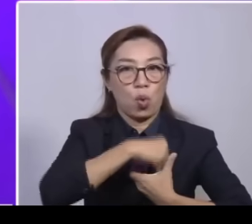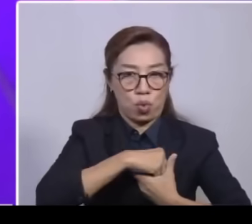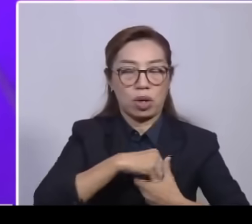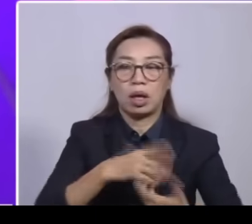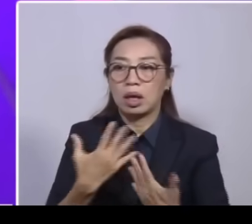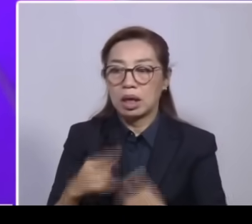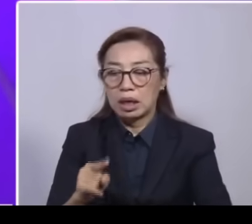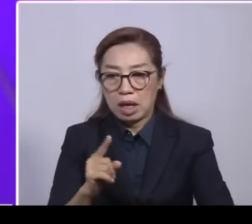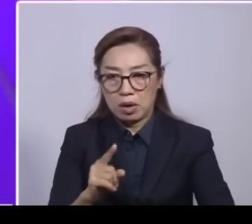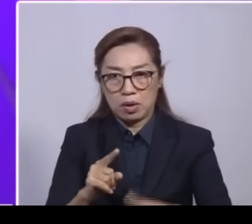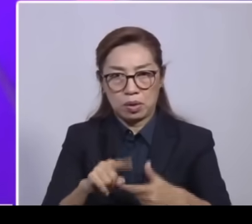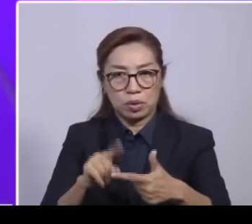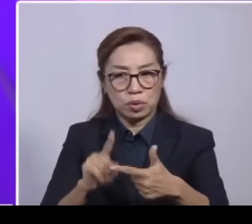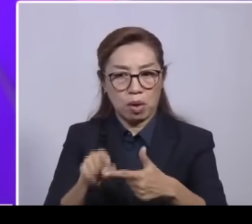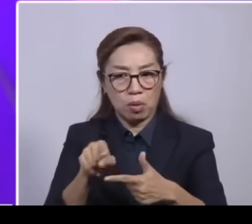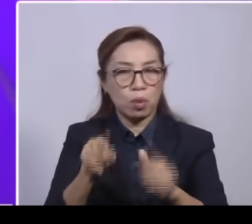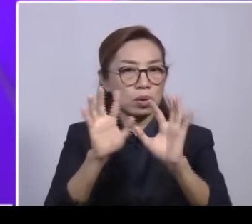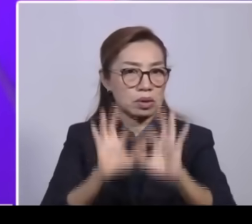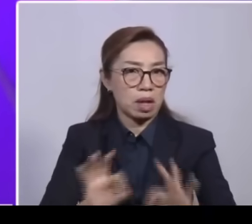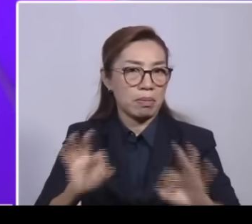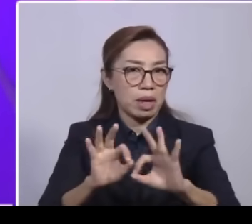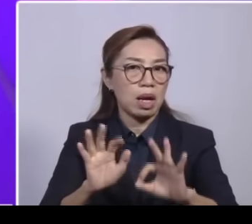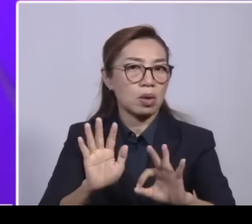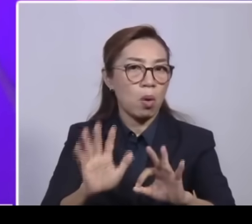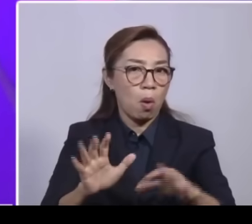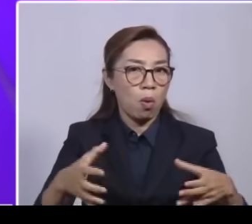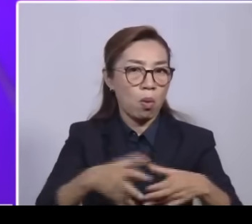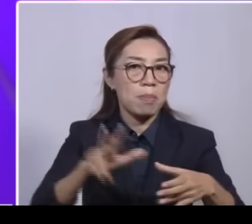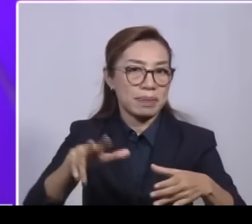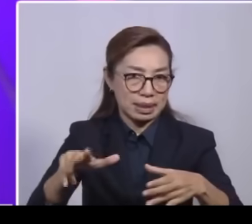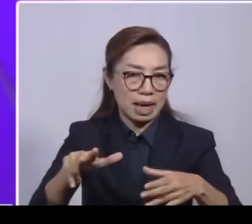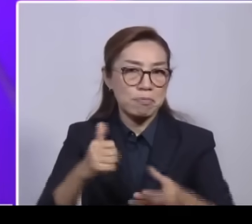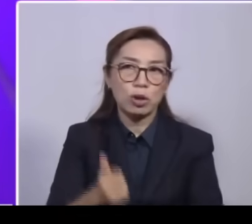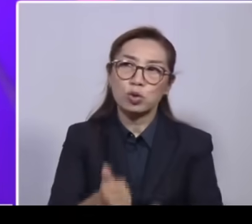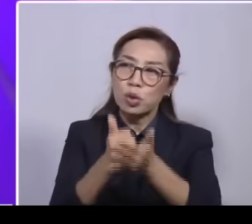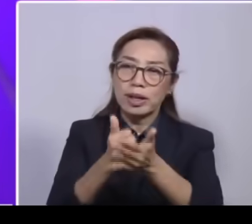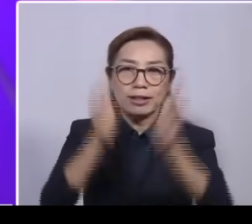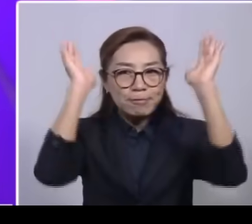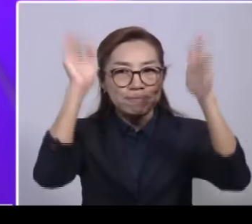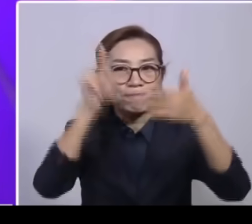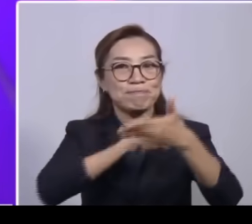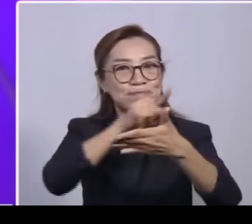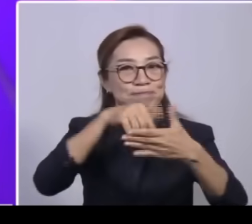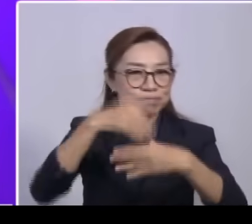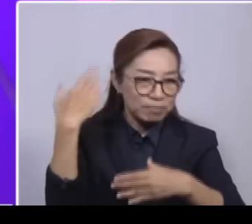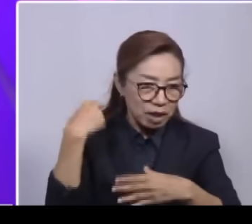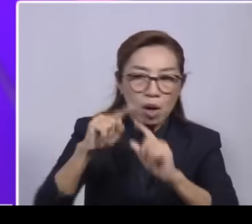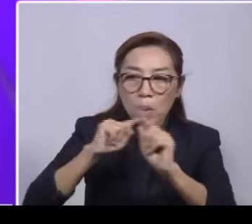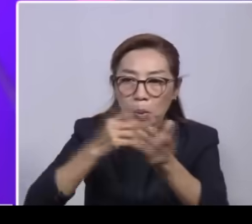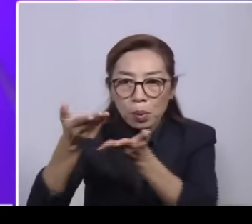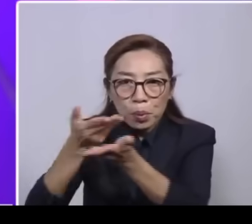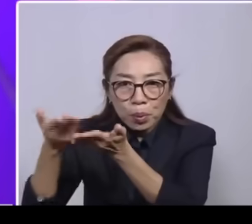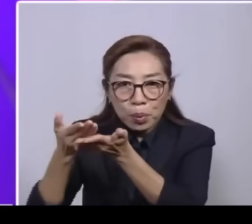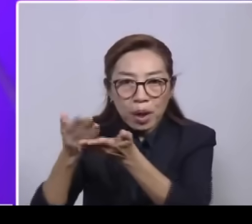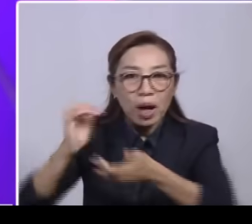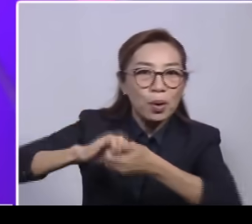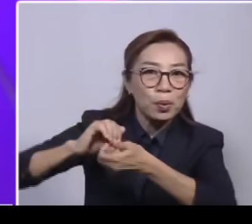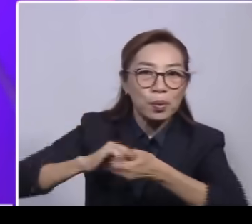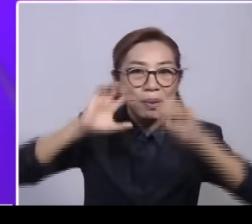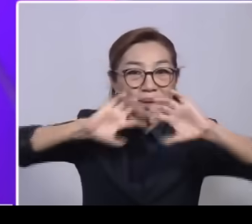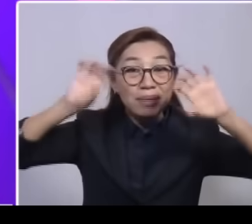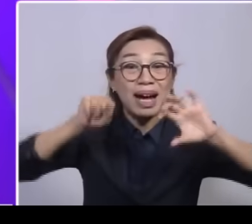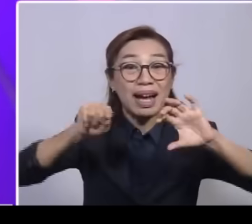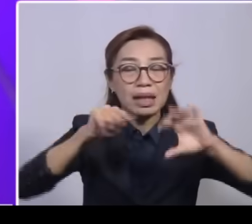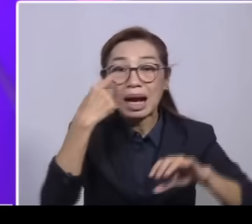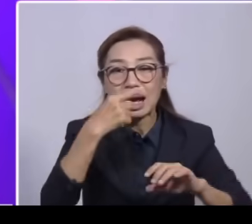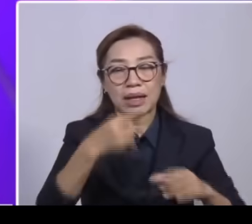อีกคนนึงที่เรียกว่าเป็นกำลังหลักสำคัญในการหาเสียงของพรรคเพื่อไทยแล้วก็รวมทั้งการเจรจาของพรรคร่วมด้วยอย่างคุณภูมิทำเวชยชัย